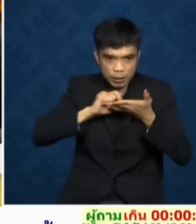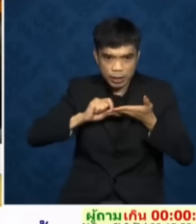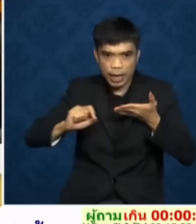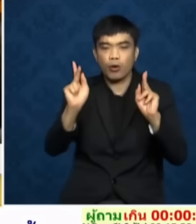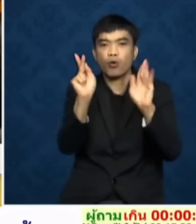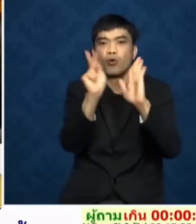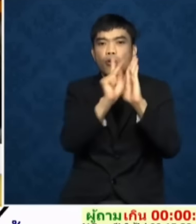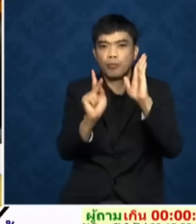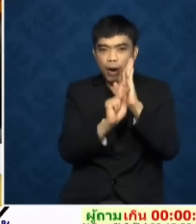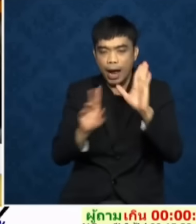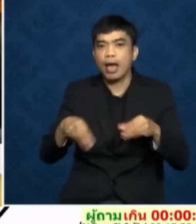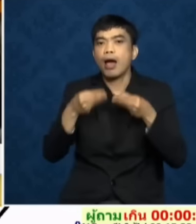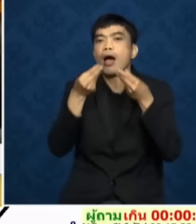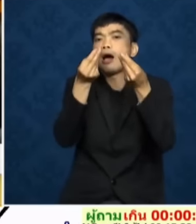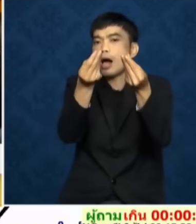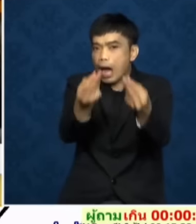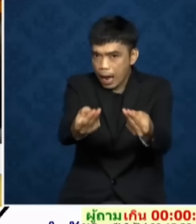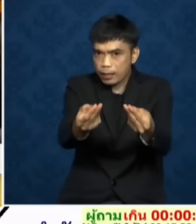การ